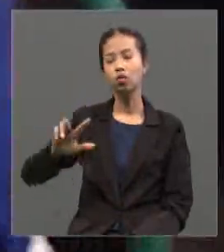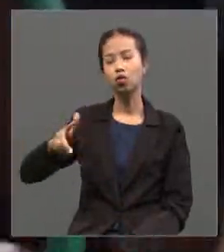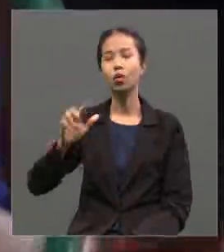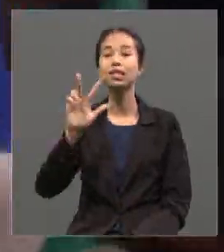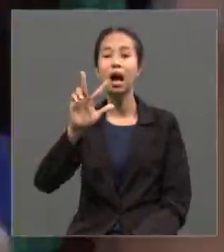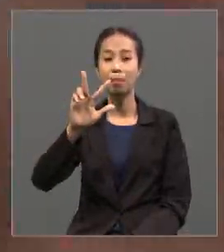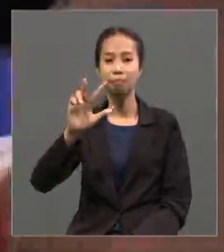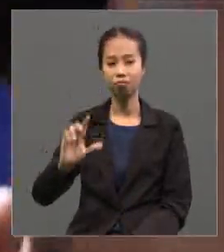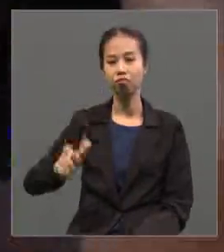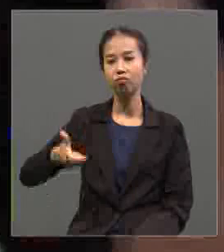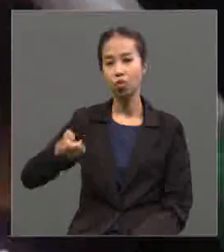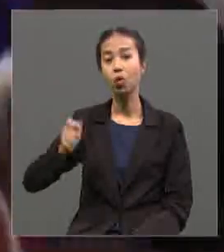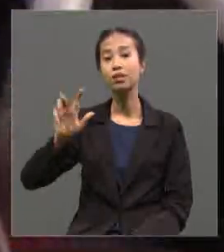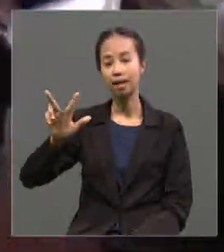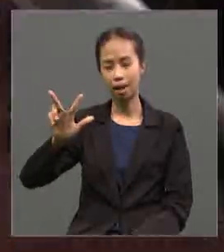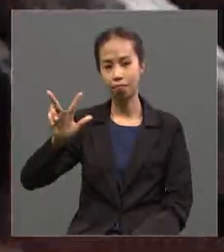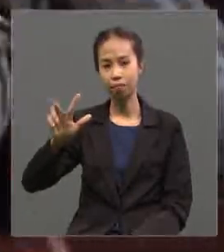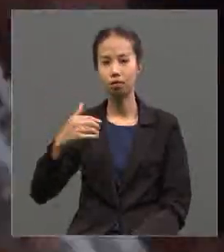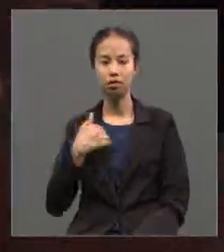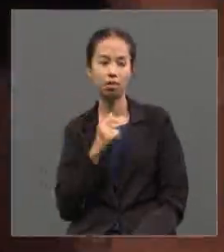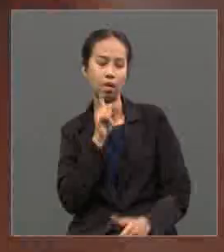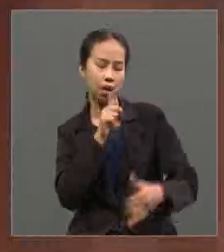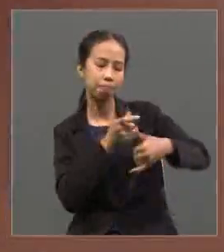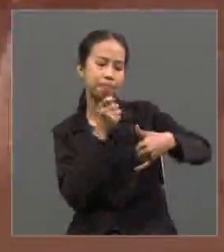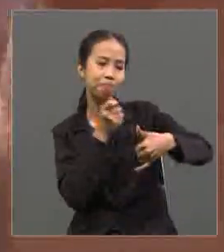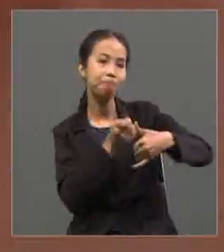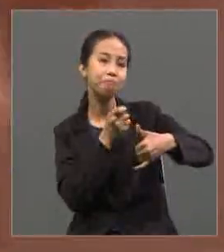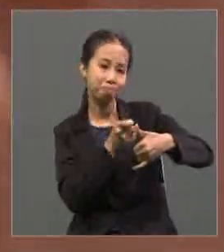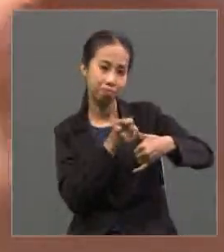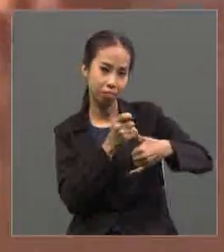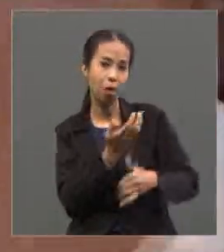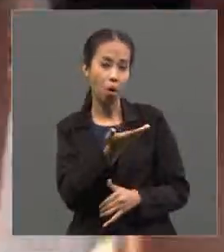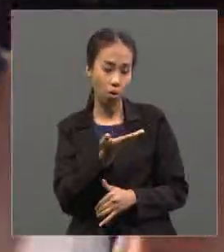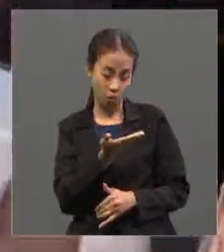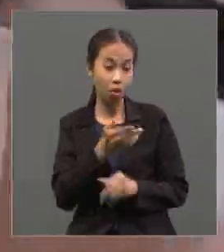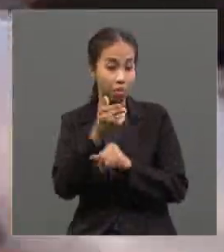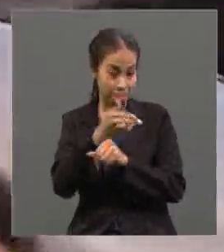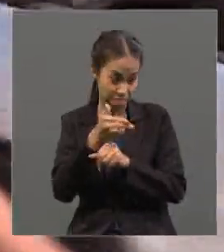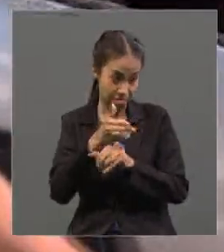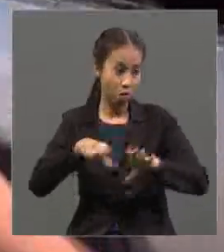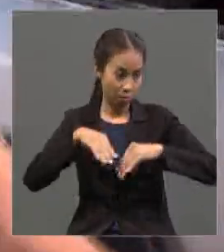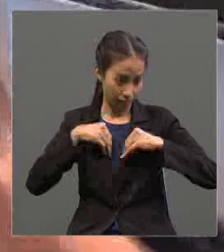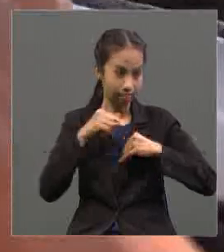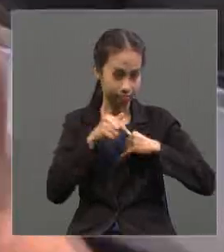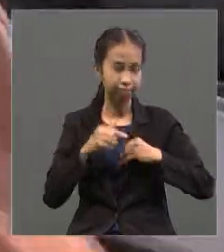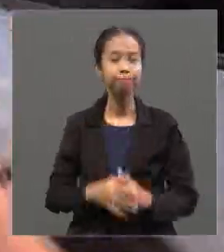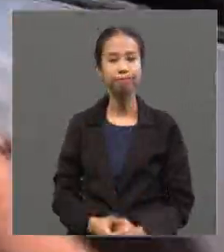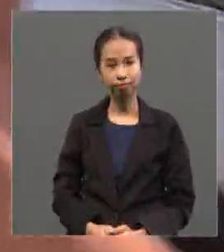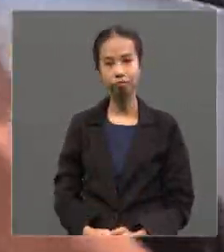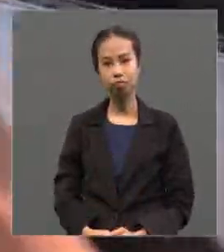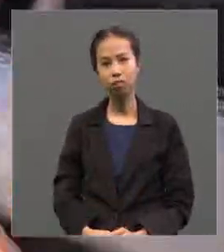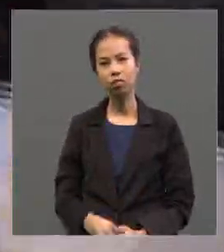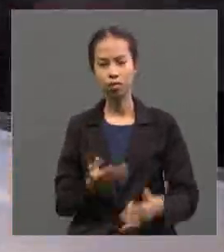3อ่ะบอกแบบนี้ก็แล้วกันน้องก็ได้ให้เผยแพร ่คลิปน้องนะครับที่ออกมาน้องออยก็เคยเป็นนักข่าวที่นี่มาก่อน